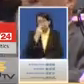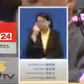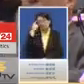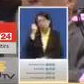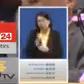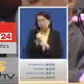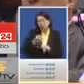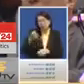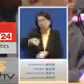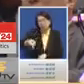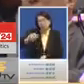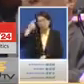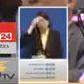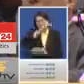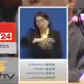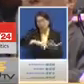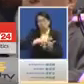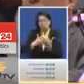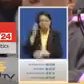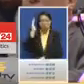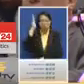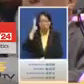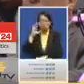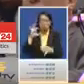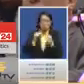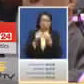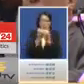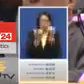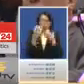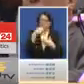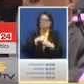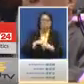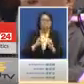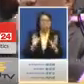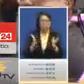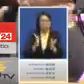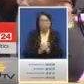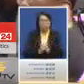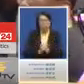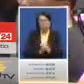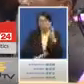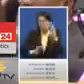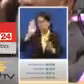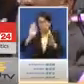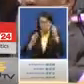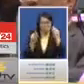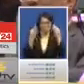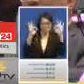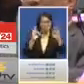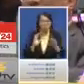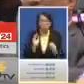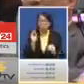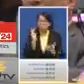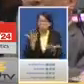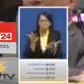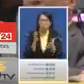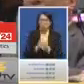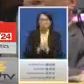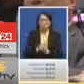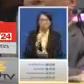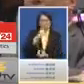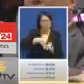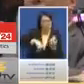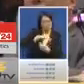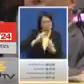นโยบายข้อนี้นิติรัฐนิติธรรมนี่ไม่มีแล้วประชาธิปไตยก็จะไม่เกิดความเชื่อมั่นในการที่แก้ปัญหาเศรษฐกิจ